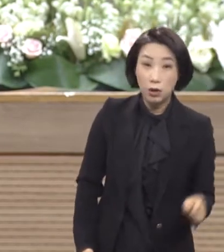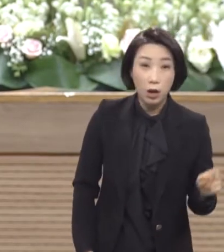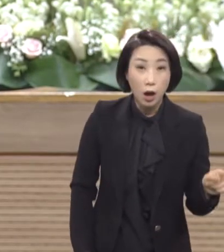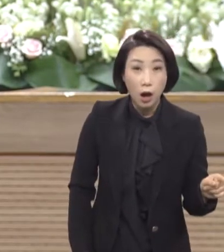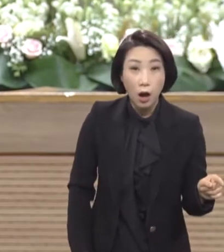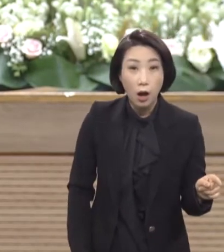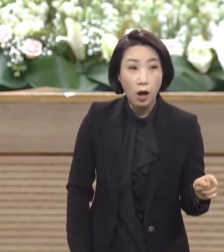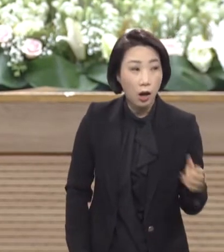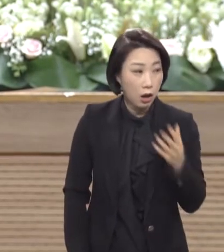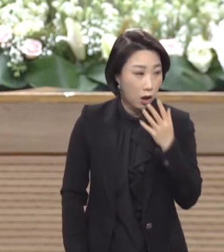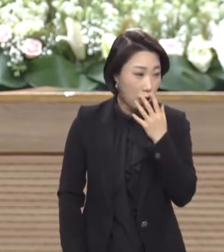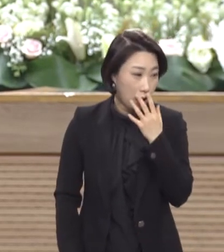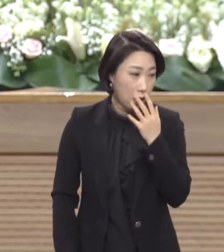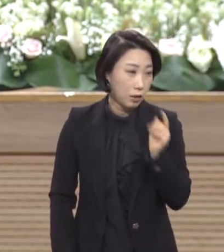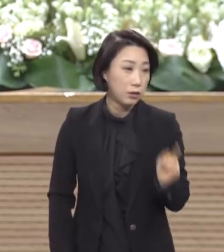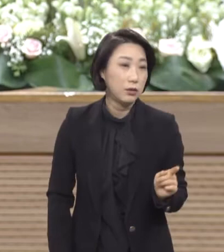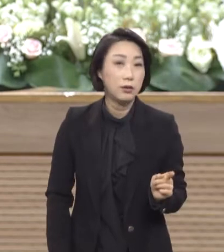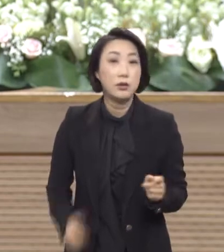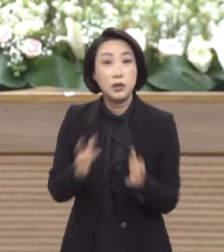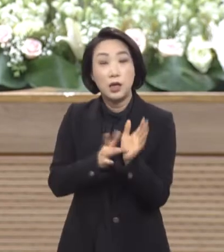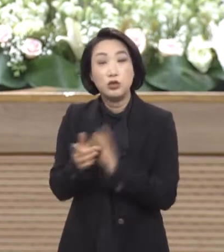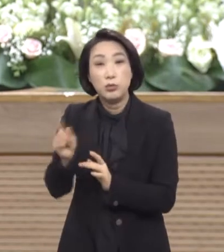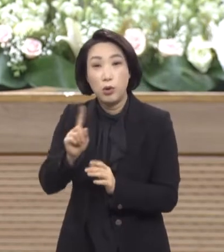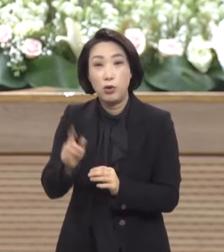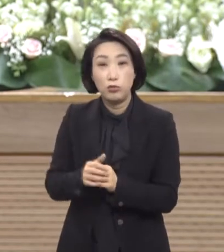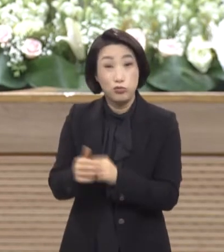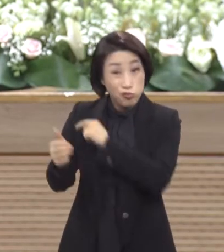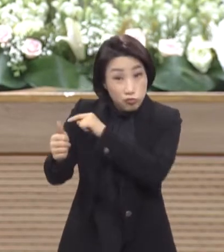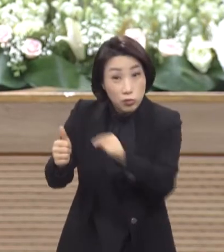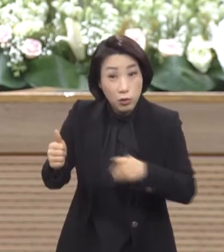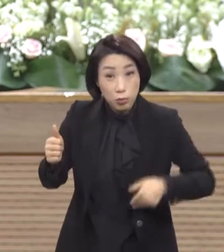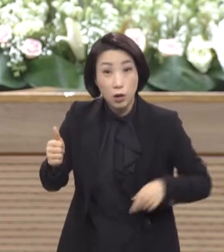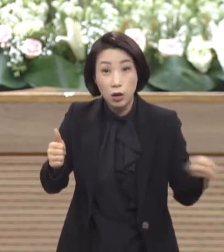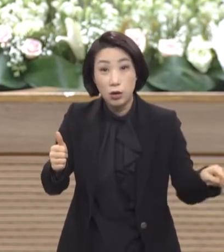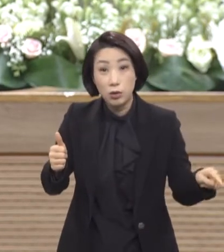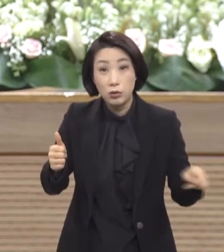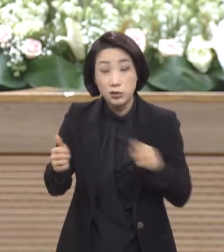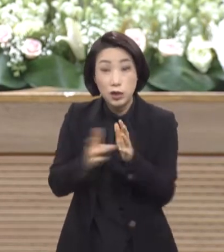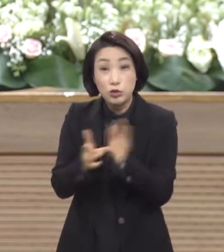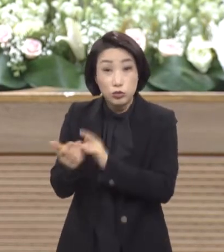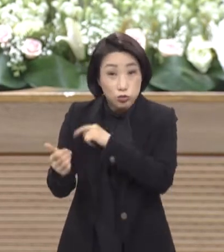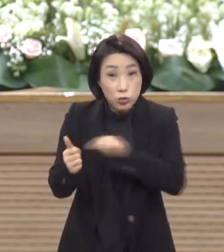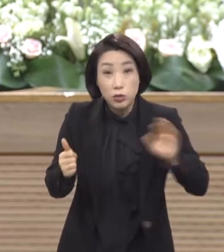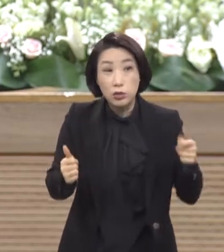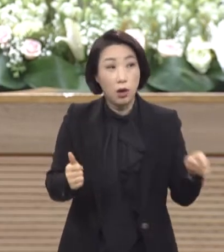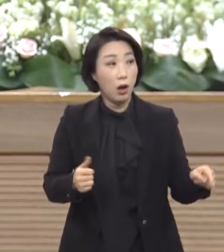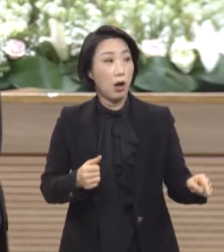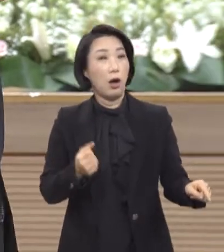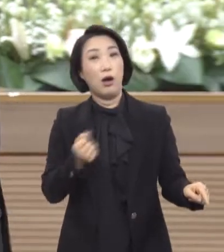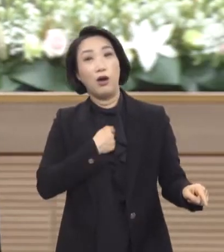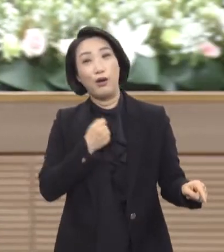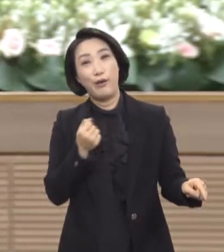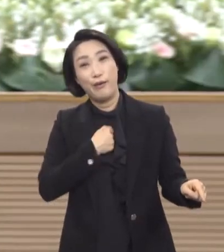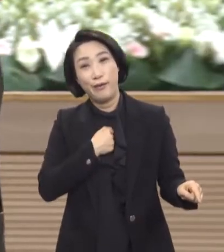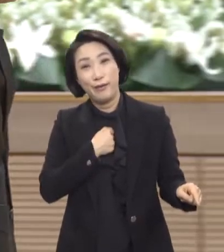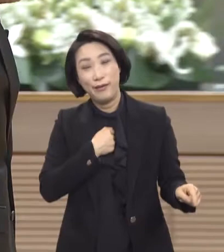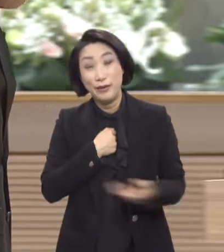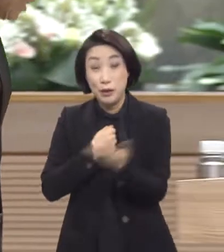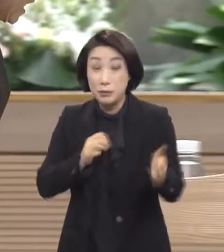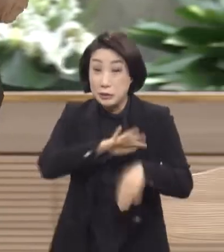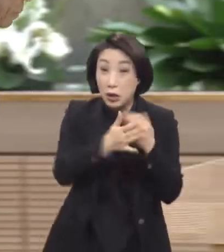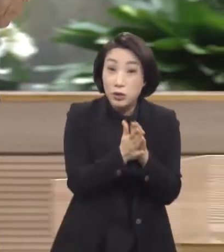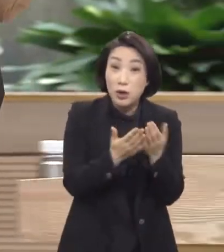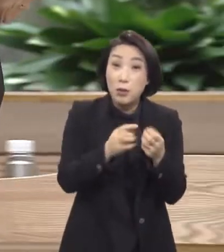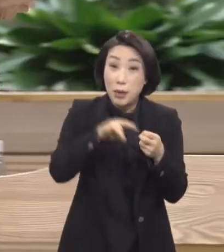이런 식으로 보니까 예수는 죽여야 한다는 거야. 그들이 답답하지 않아요? 한